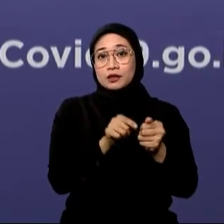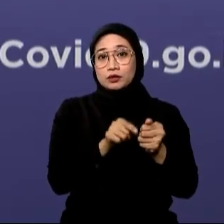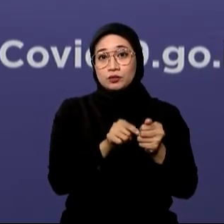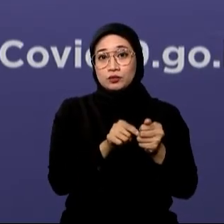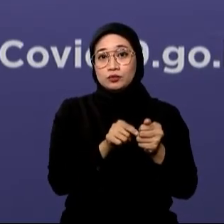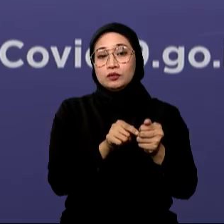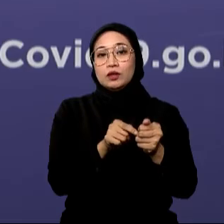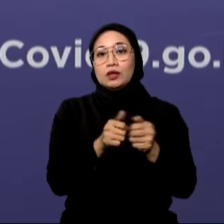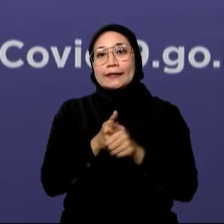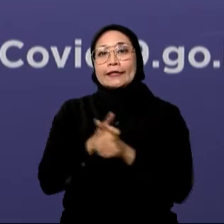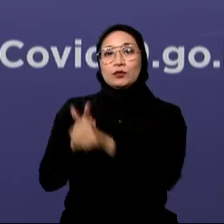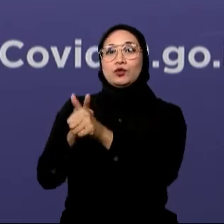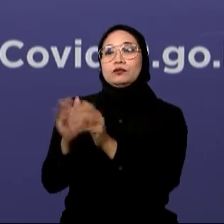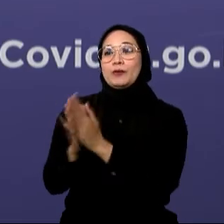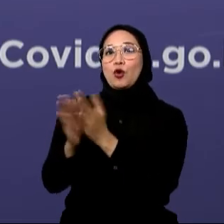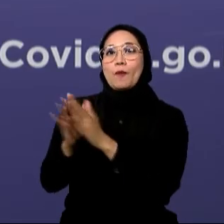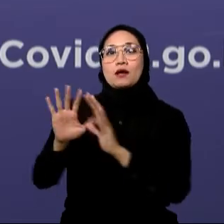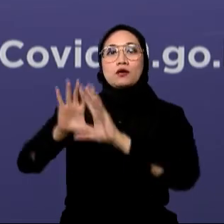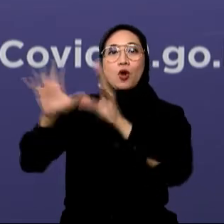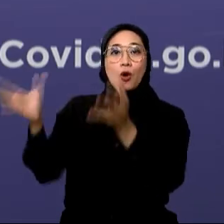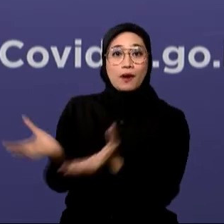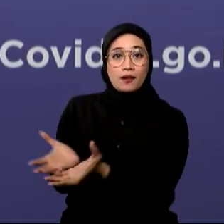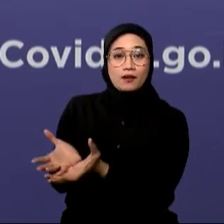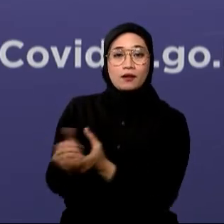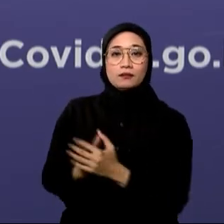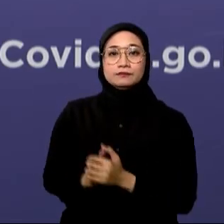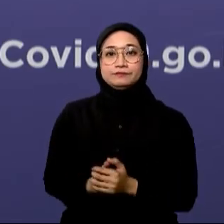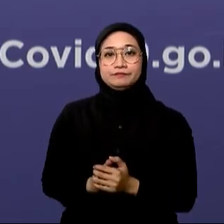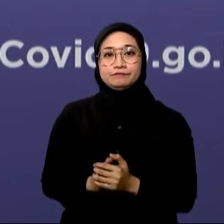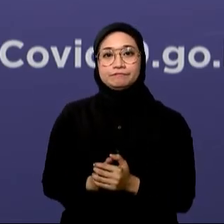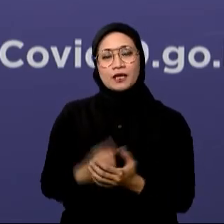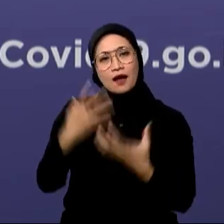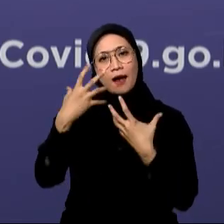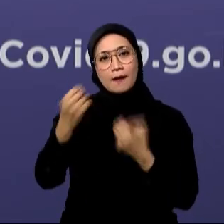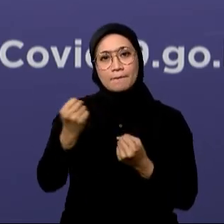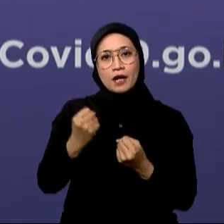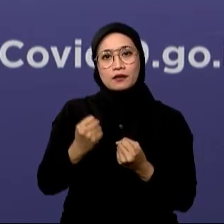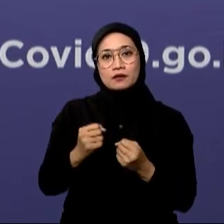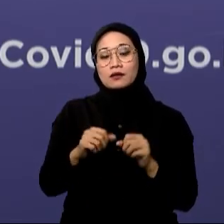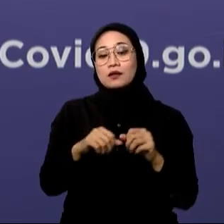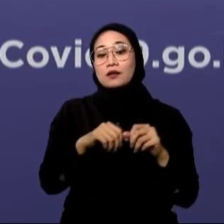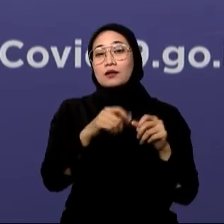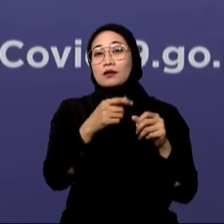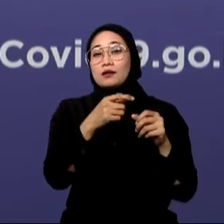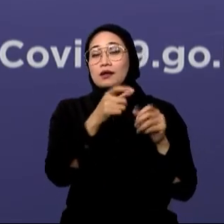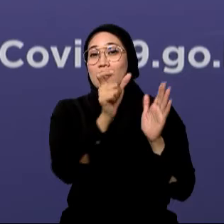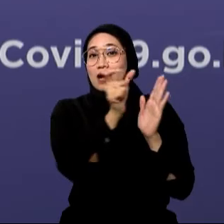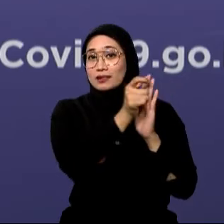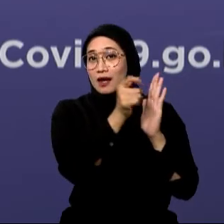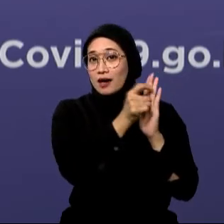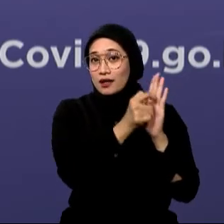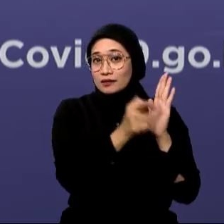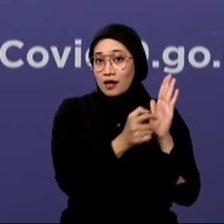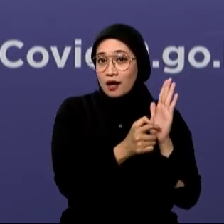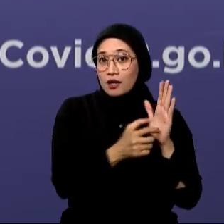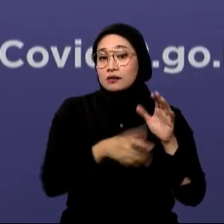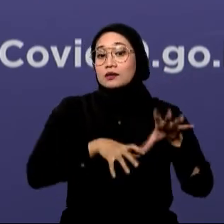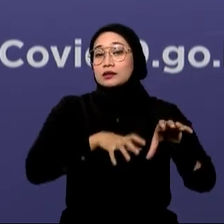pedoman global, sehingga memang diharapkan secara global terminologi